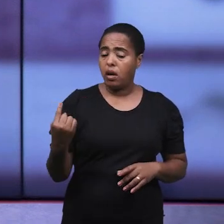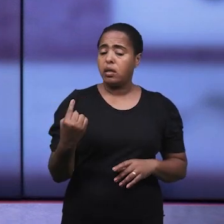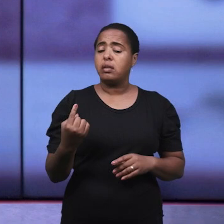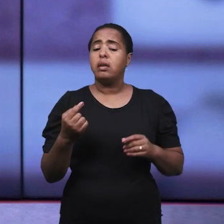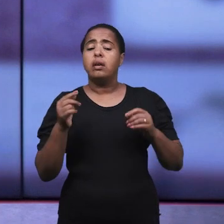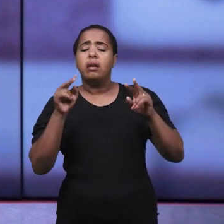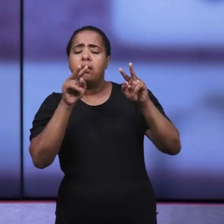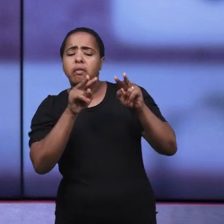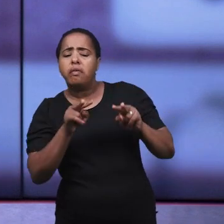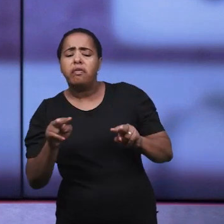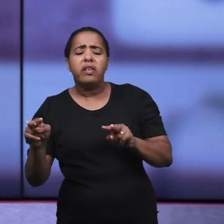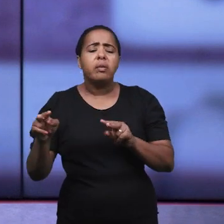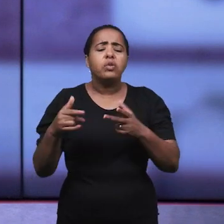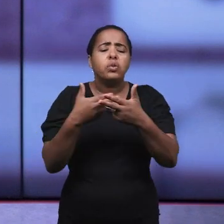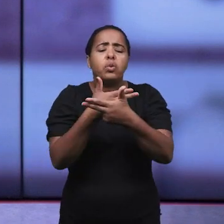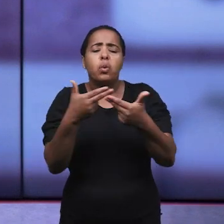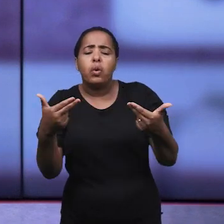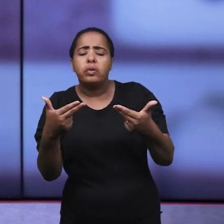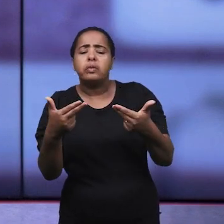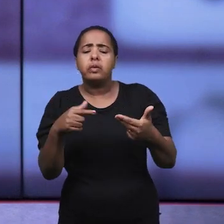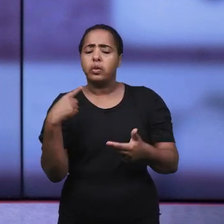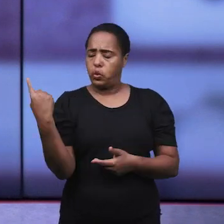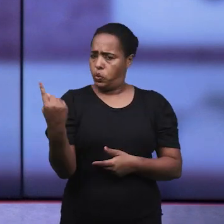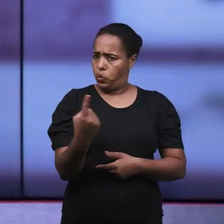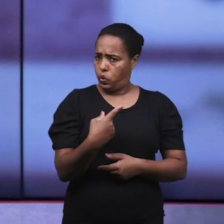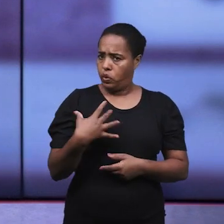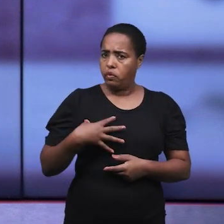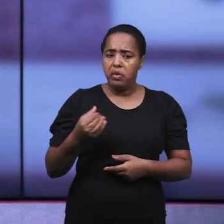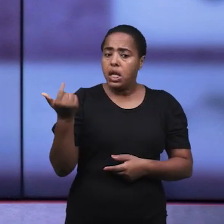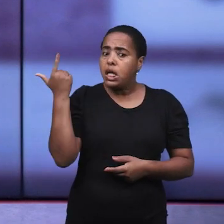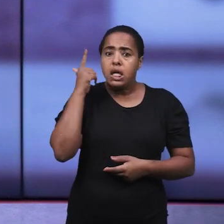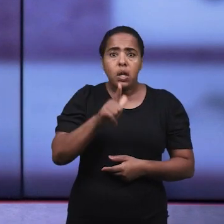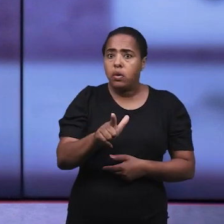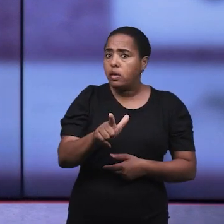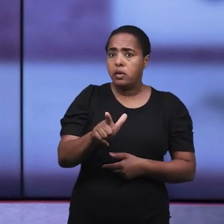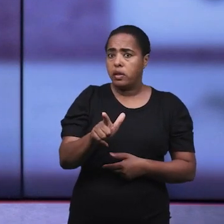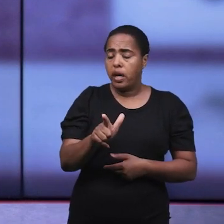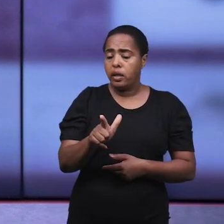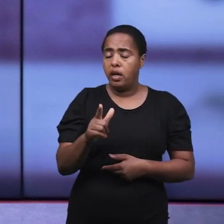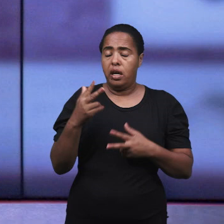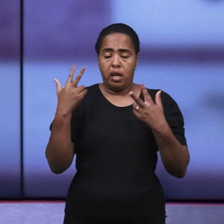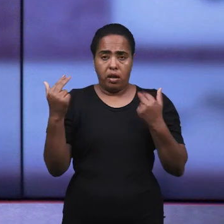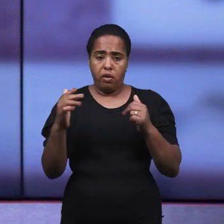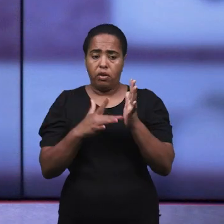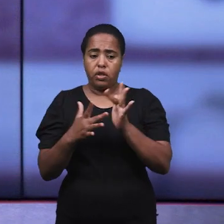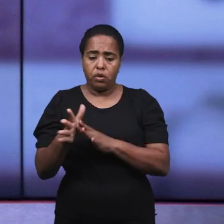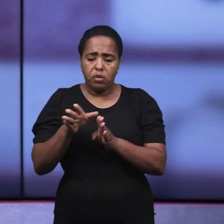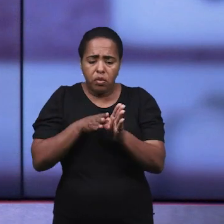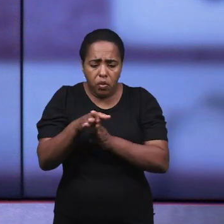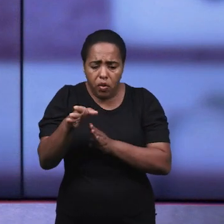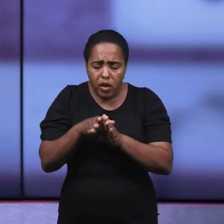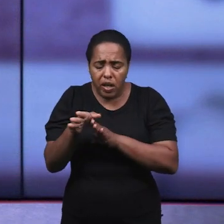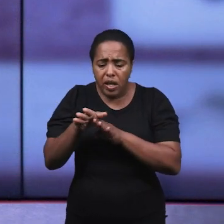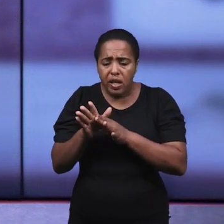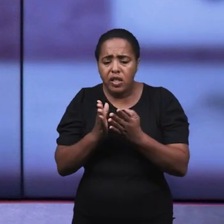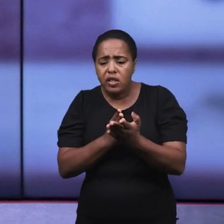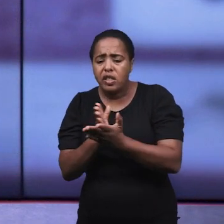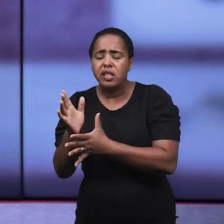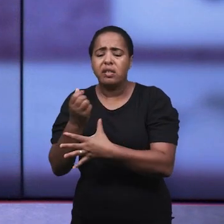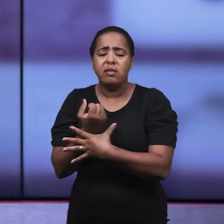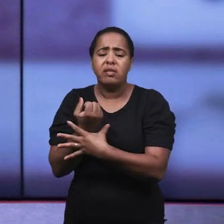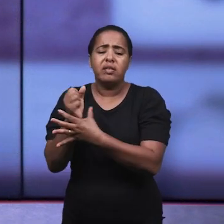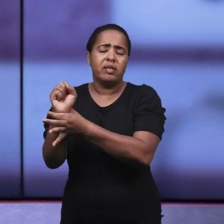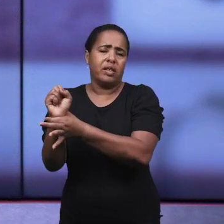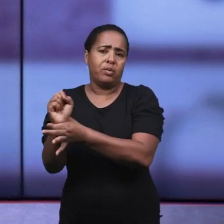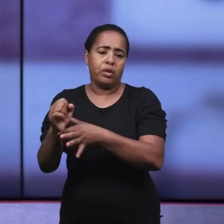prenons. Nous voyons ce que nos enfants n'arrivent pas à voir encore. Et comme Jésus, nous devons les orienter dans une direction